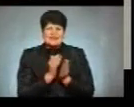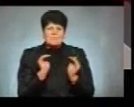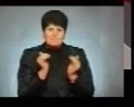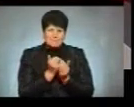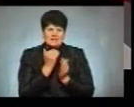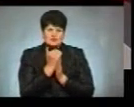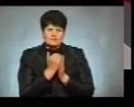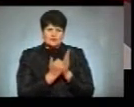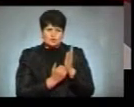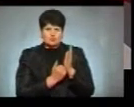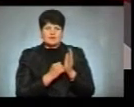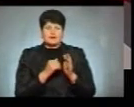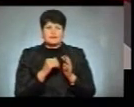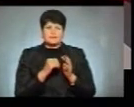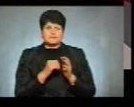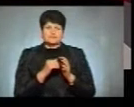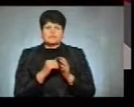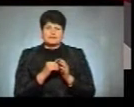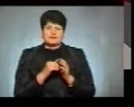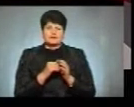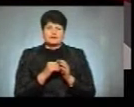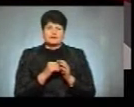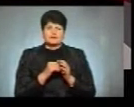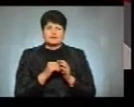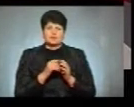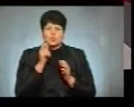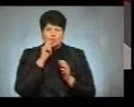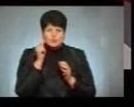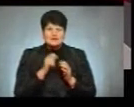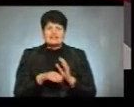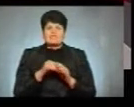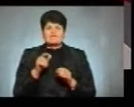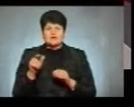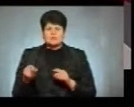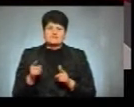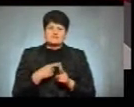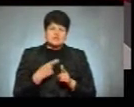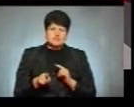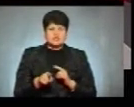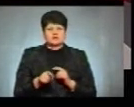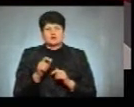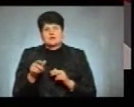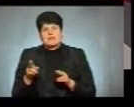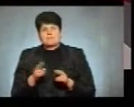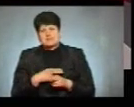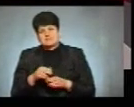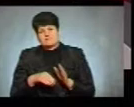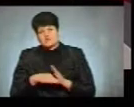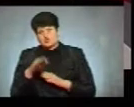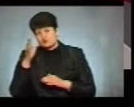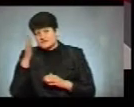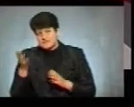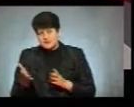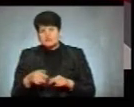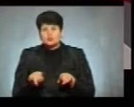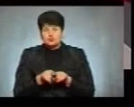структурі електорату загалом України виборців, ніж людей без вищої освіти. І тому от